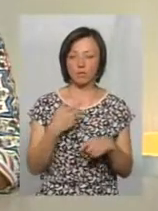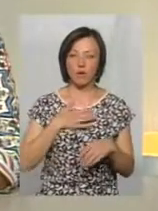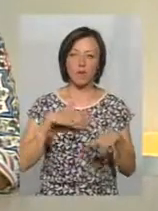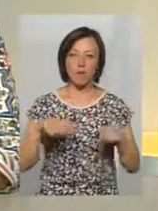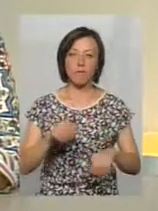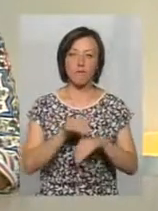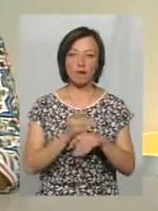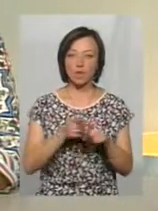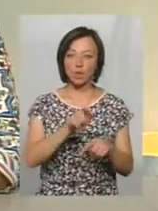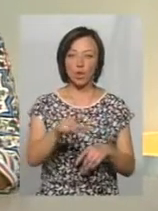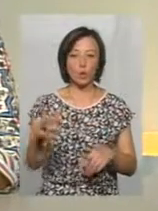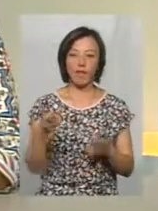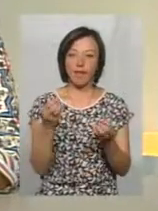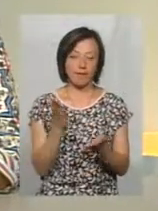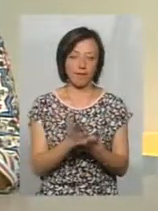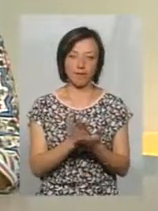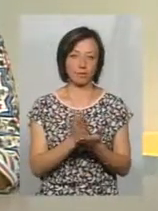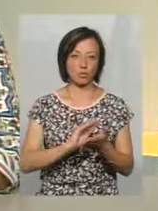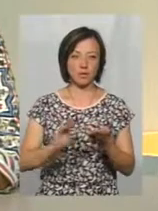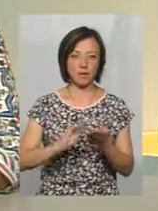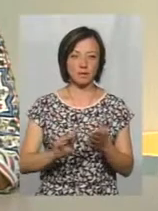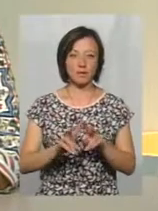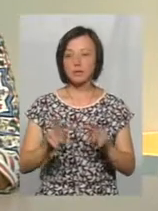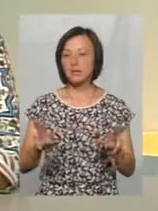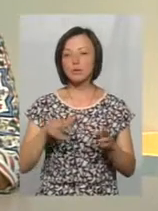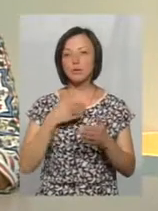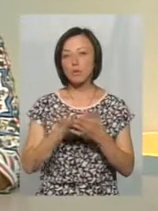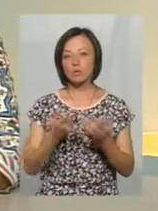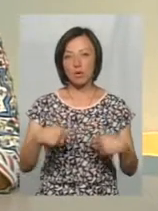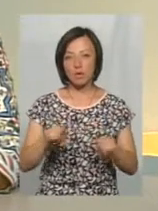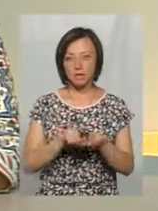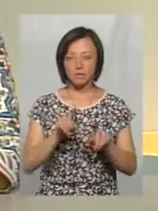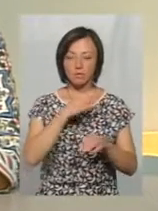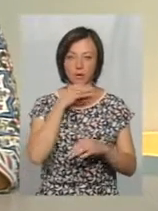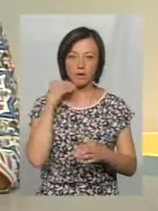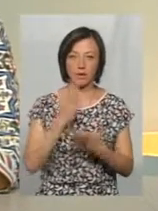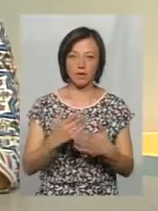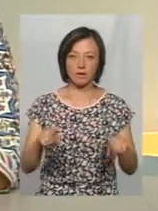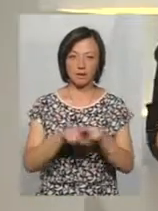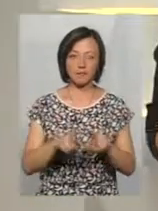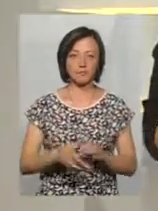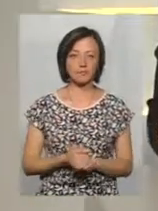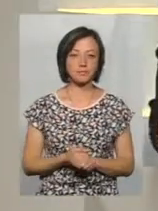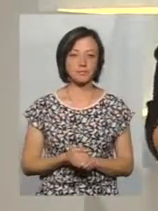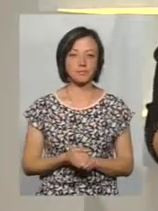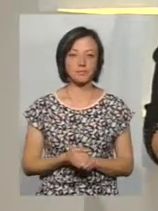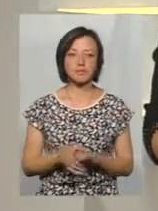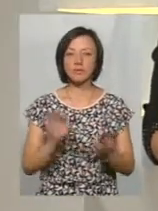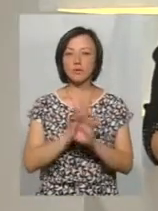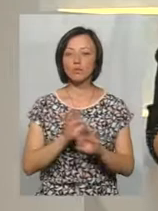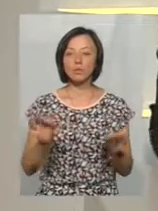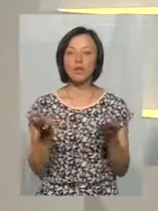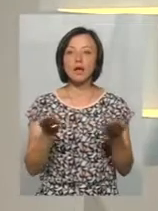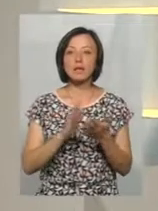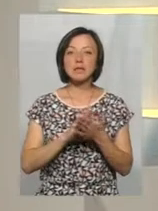по факту ці люди не є журналістами. Так само і з громадськими організаціями дуже багато є. Чудово. А який же ж статус тоді от